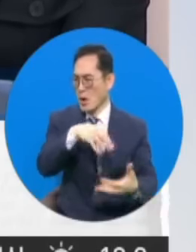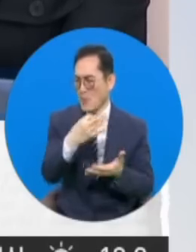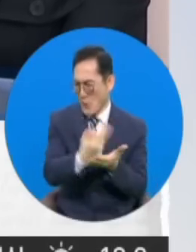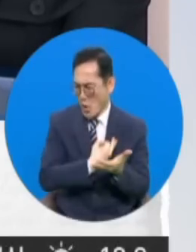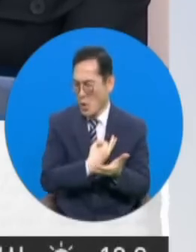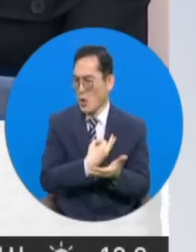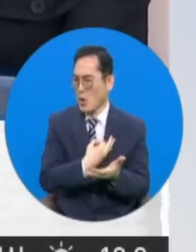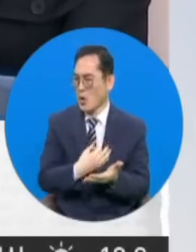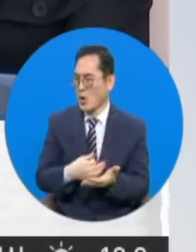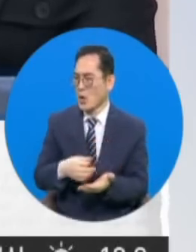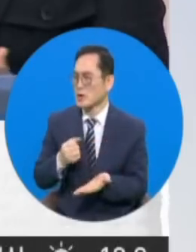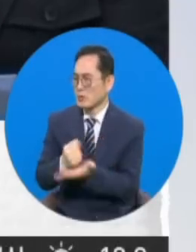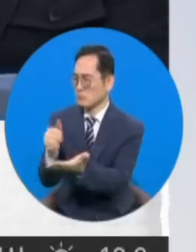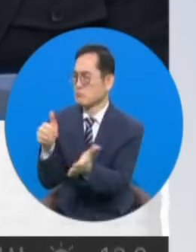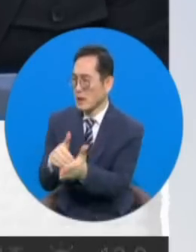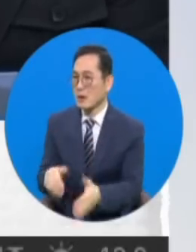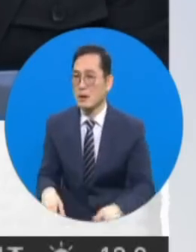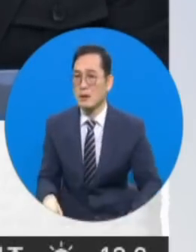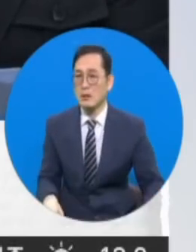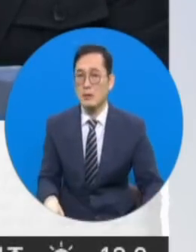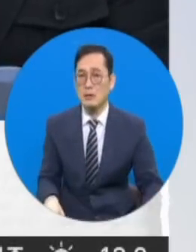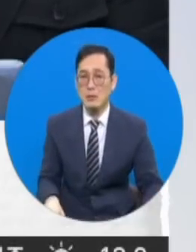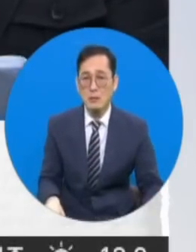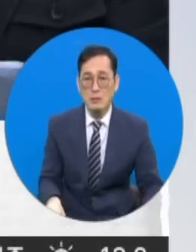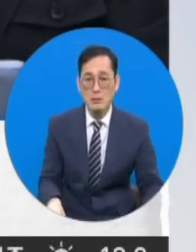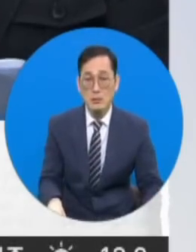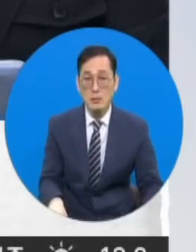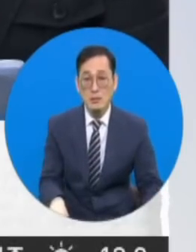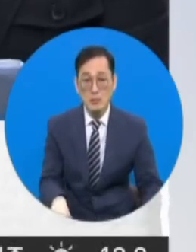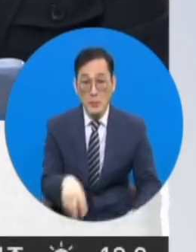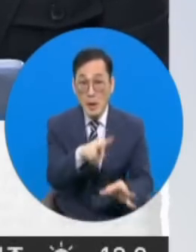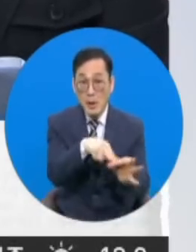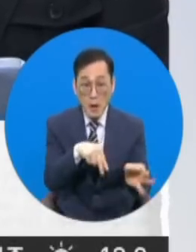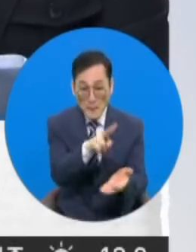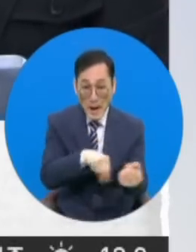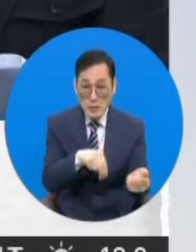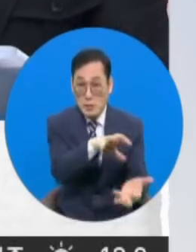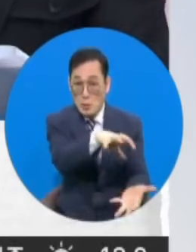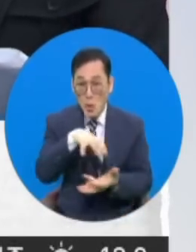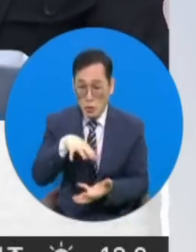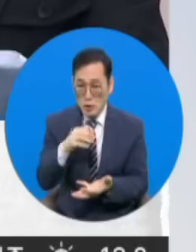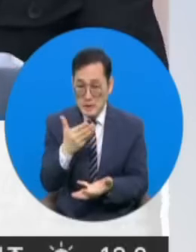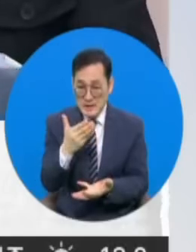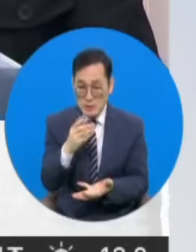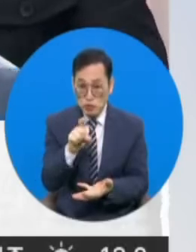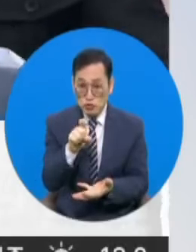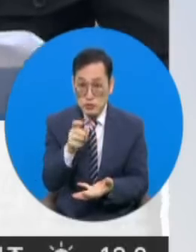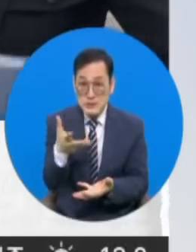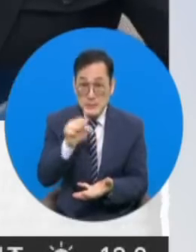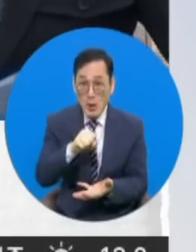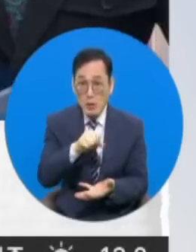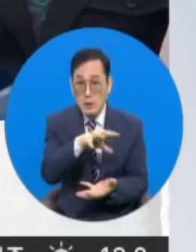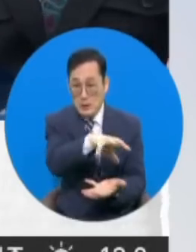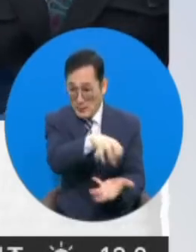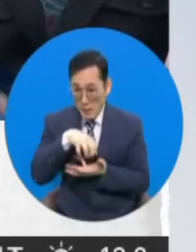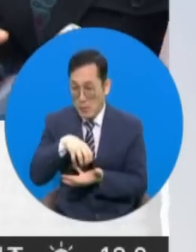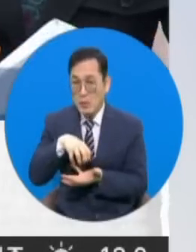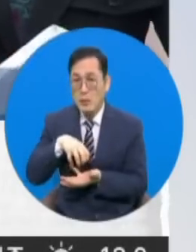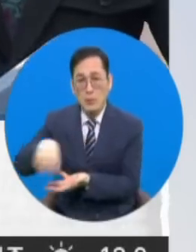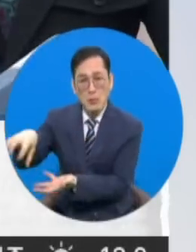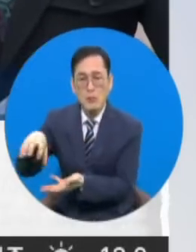얘기를 한단 말이에요 그럼 인출했다는 얘기 아니에요 9억 10억 인출했다는 얘기 아닙니까 이것도 모순이 되고 또